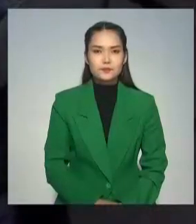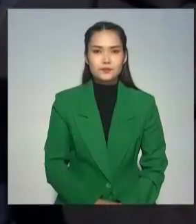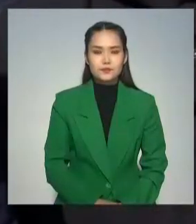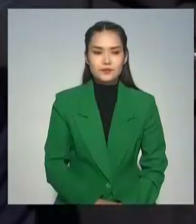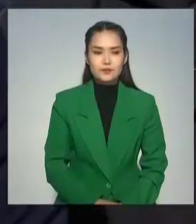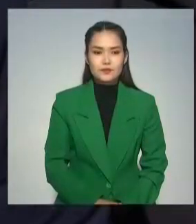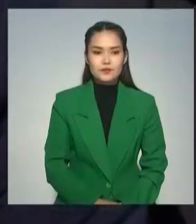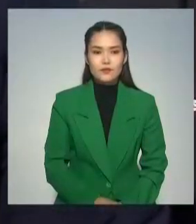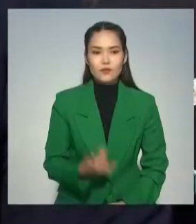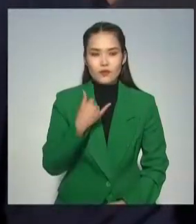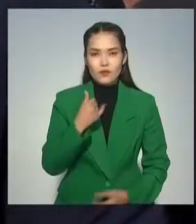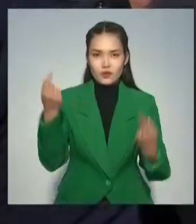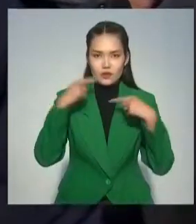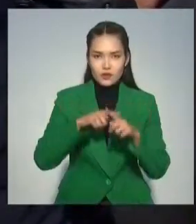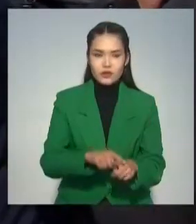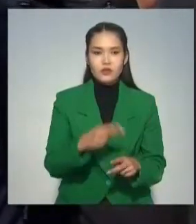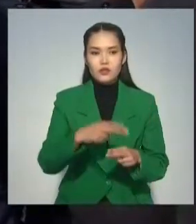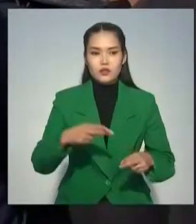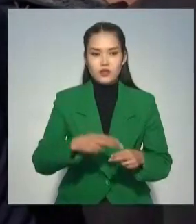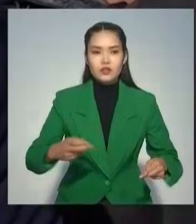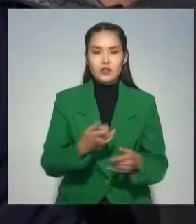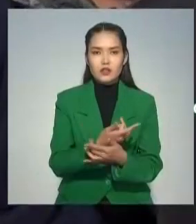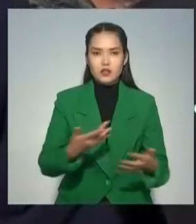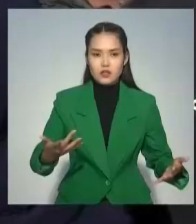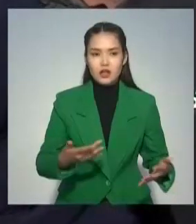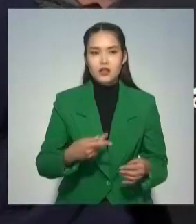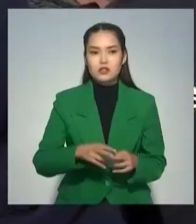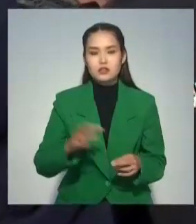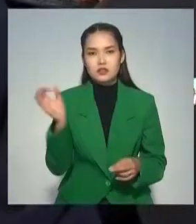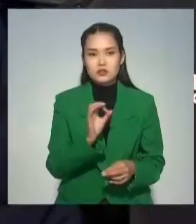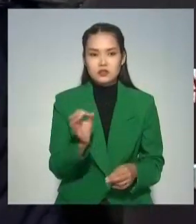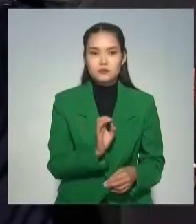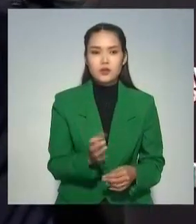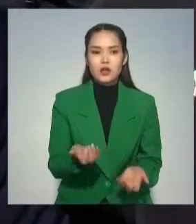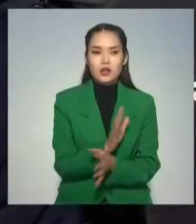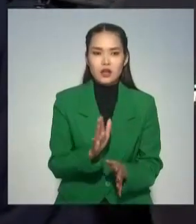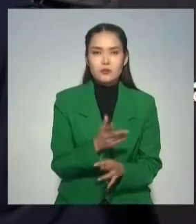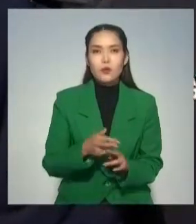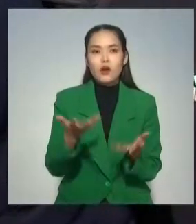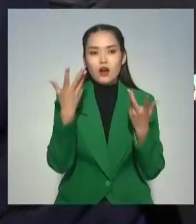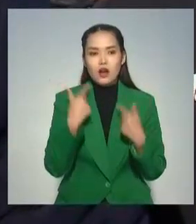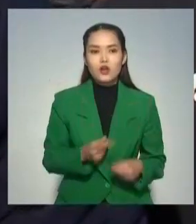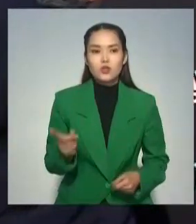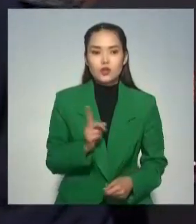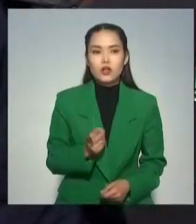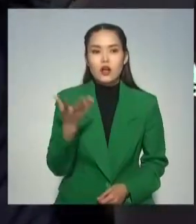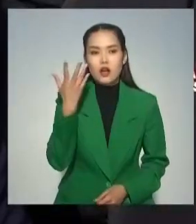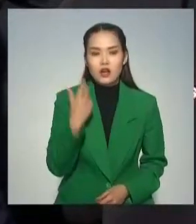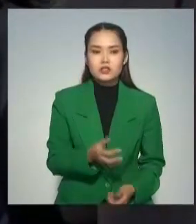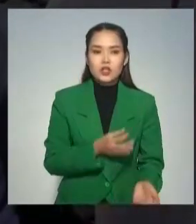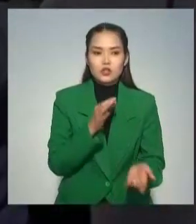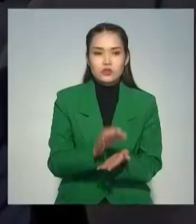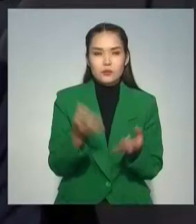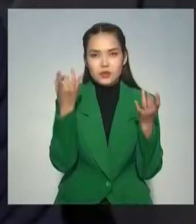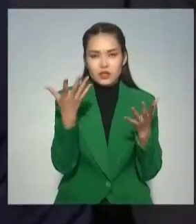Біздің талабымыз конструктор немесе ауада тұрған көліктерді заңдастырудың қалай жүзеге асатынына жауап алу. Біз қай тәртіппен жалпы қашан заңдастыратын жайлы нақты